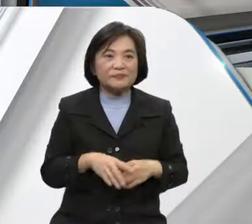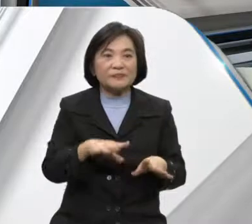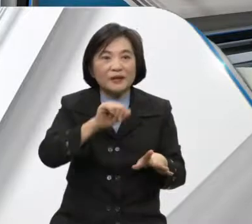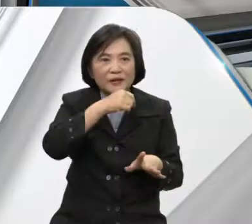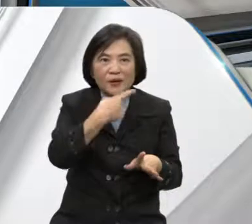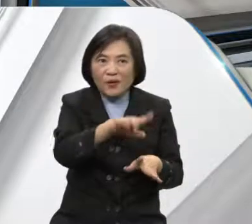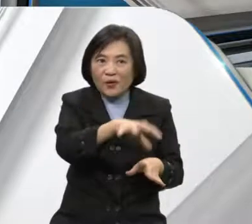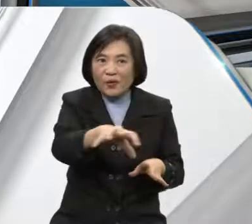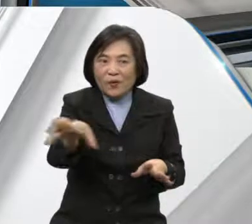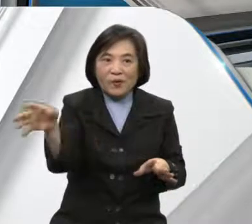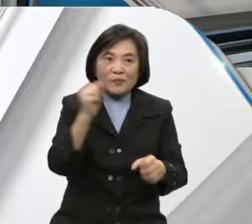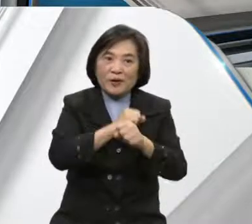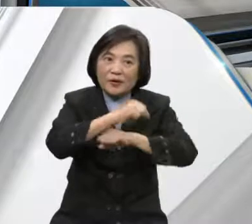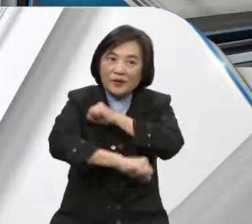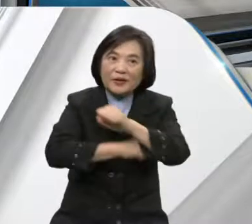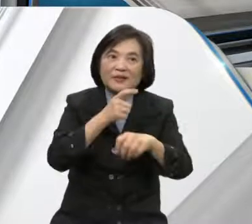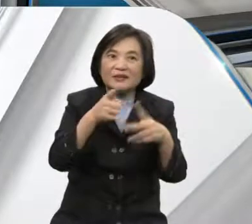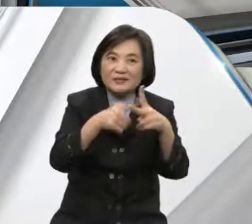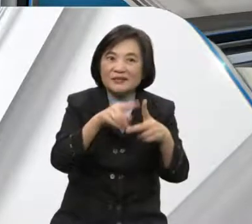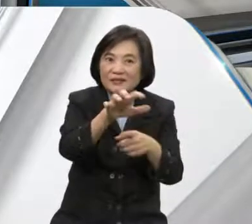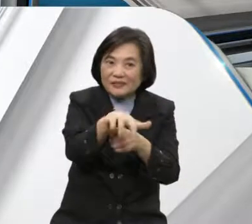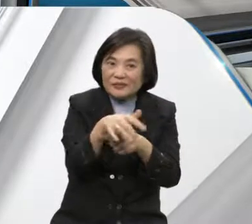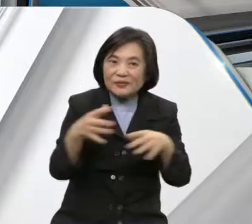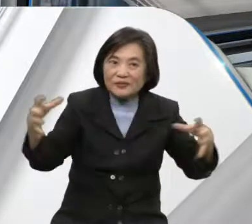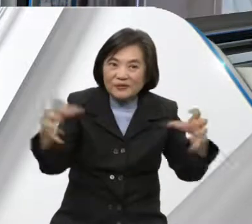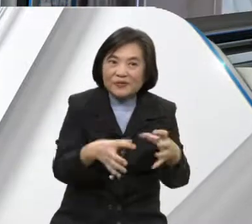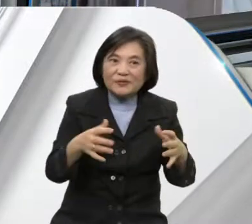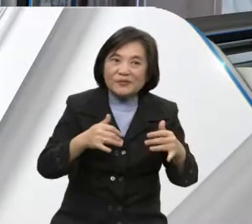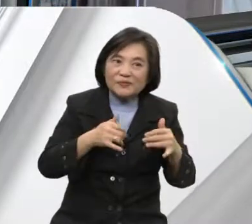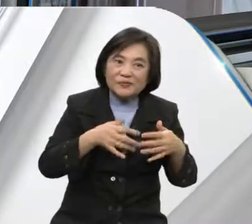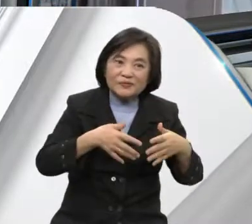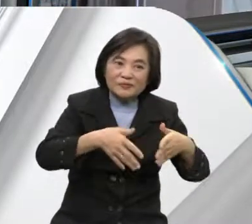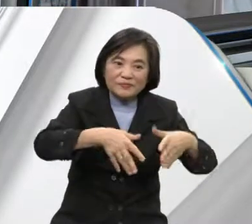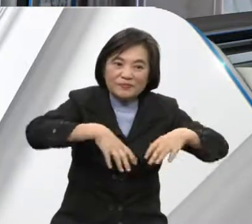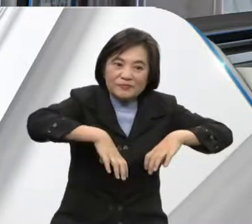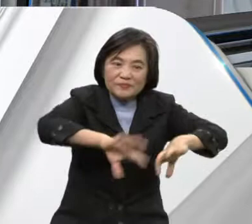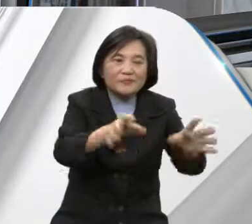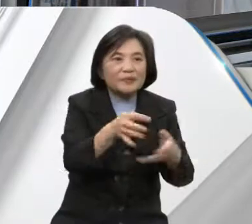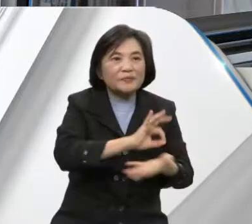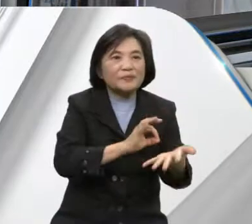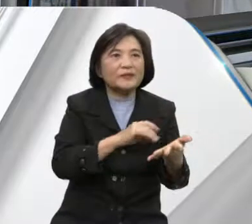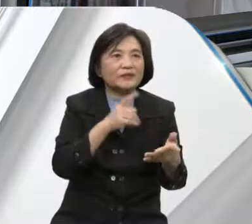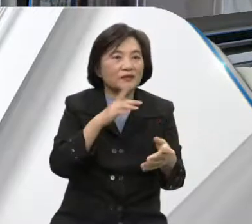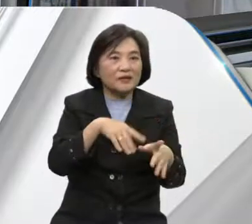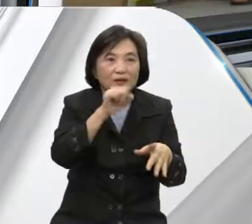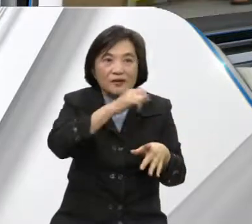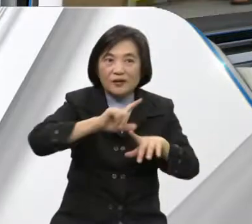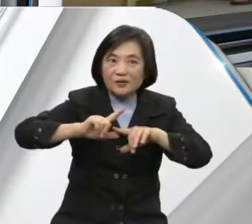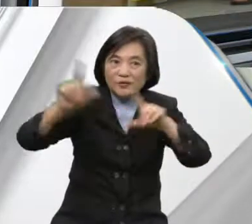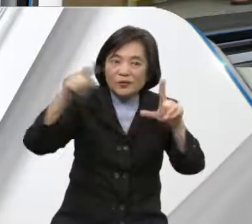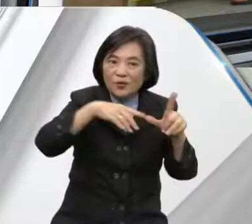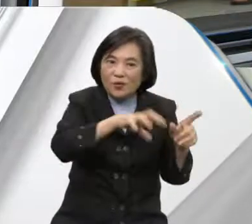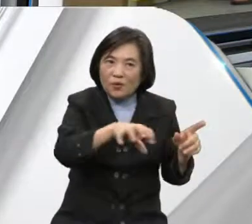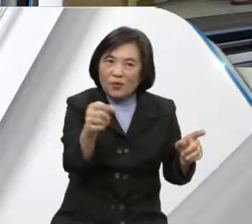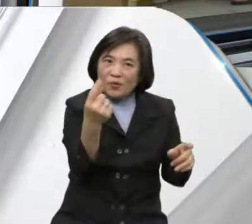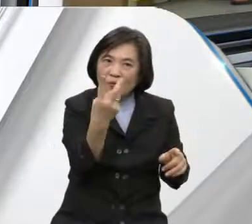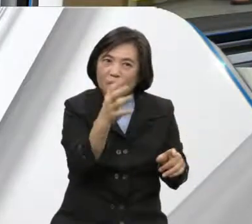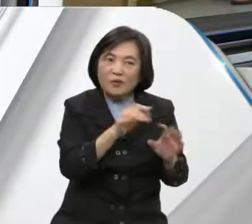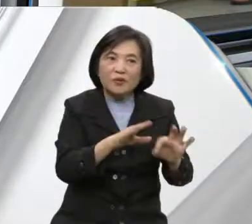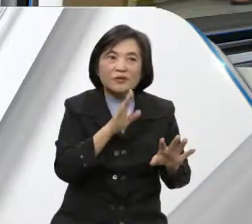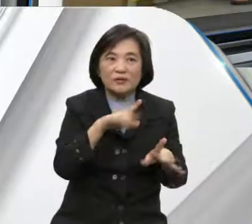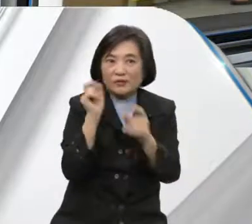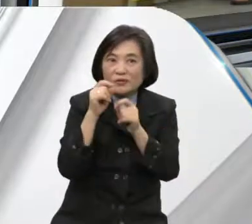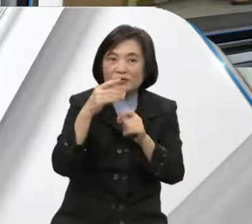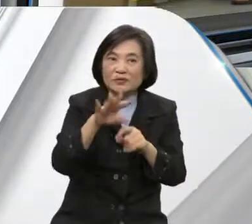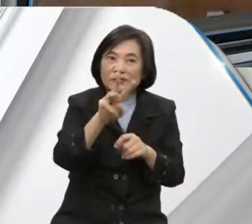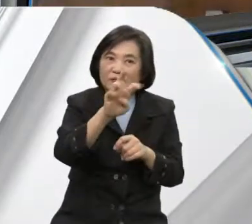台湾的众多地方都会举办社农实习，推动生态性的实习有成绩。最近30世纪推动有